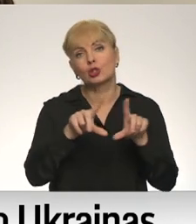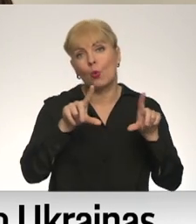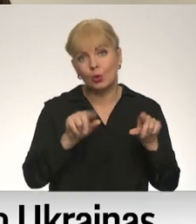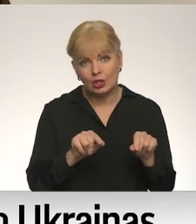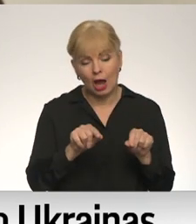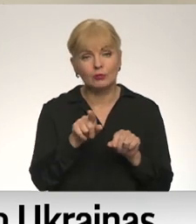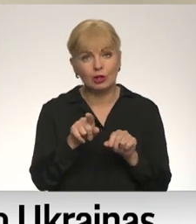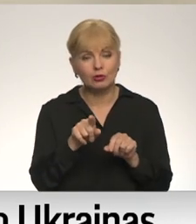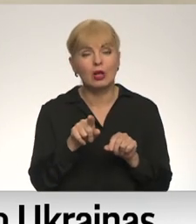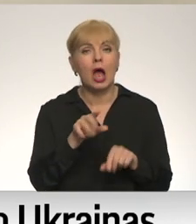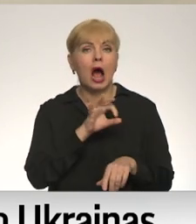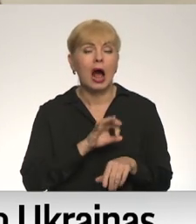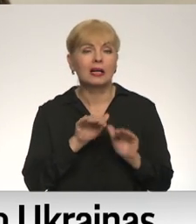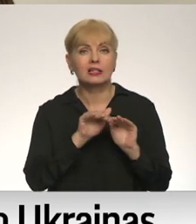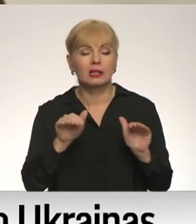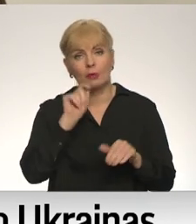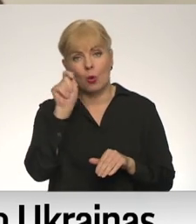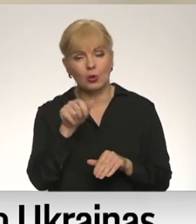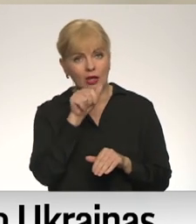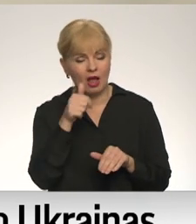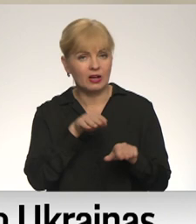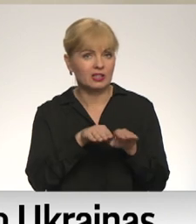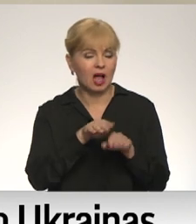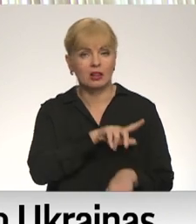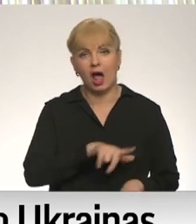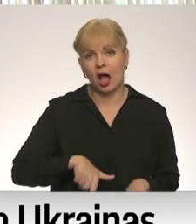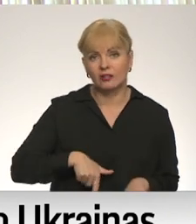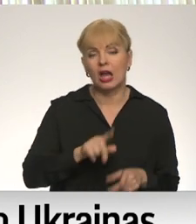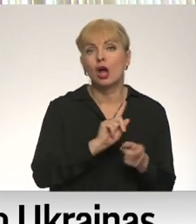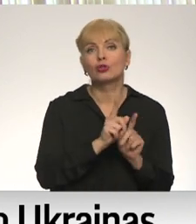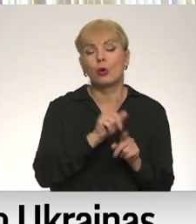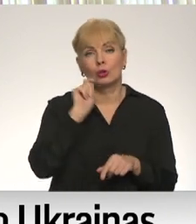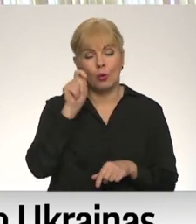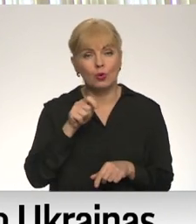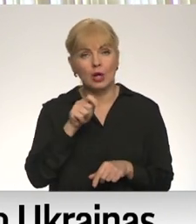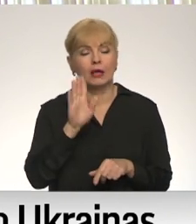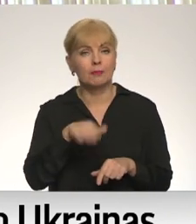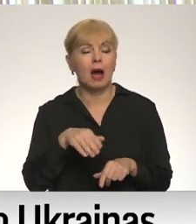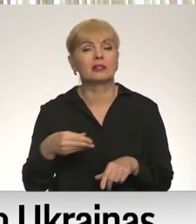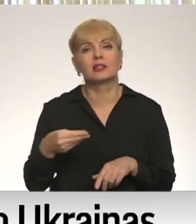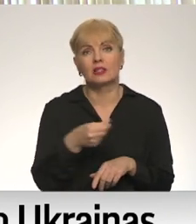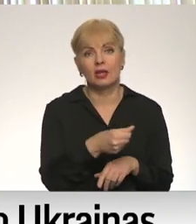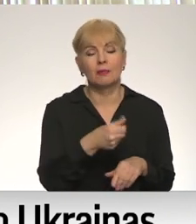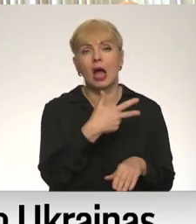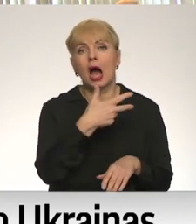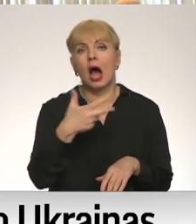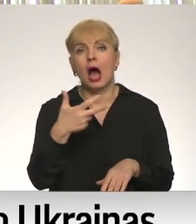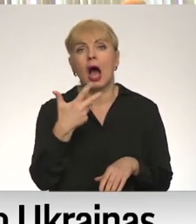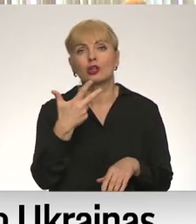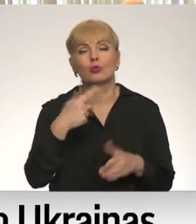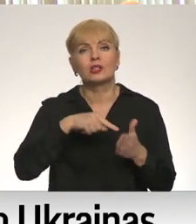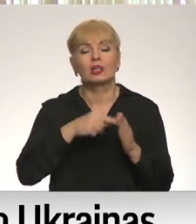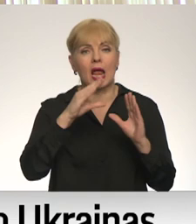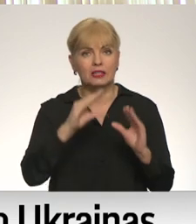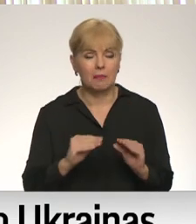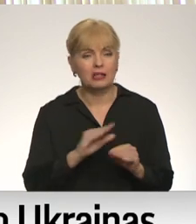Jāpiebilst, ka algu līmeni Ukrainā nevar salīdzināt ar Latviju. Piemēram, skolotāji Ukrainā par likmi saņem te vai 8 reizes mazāk